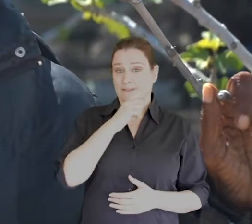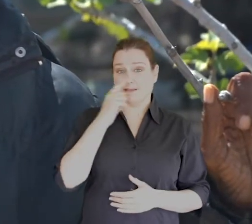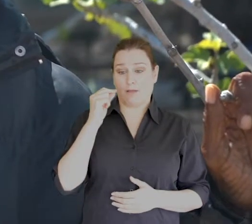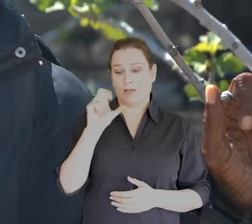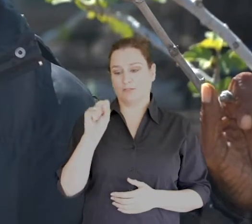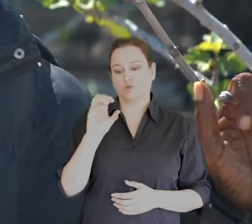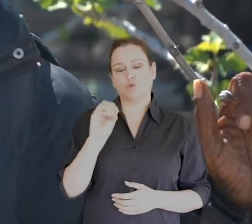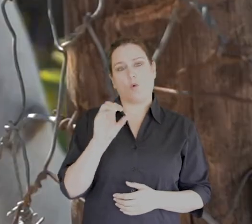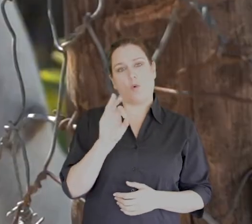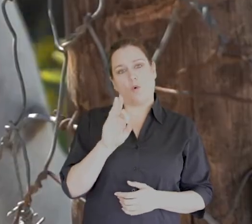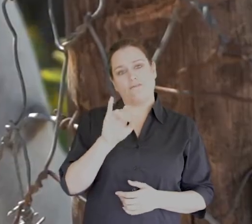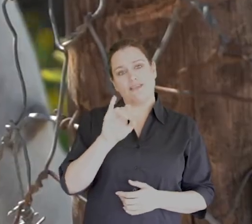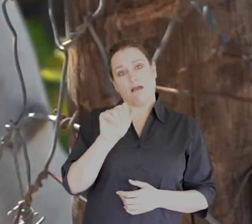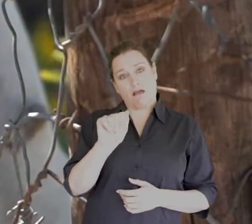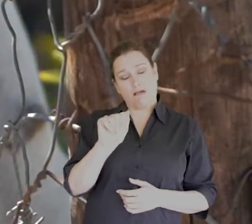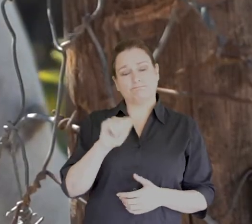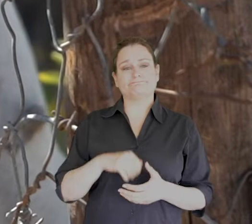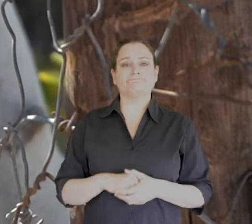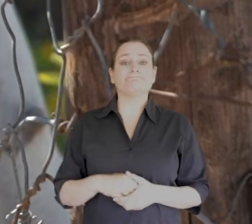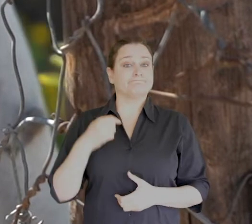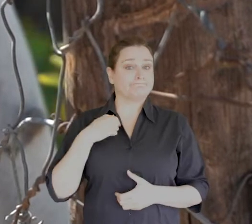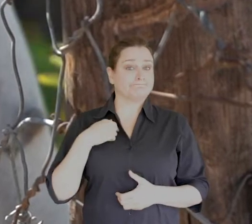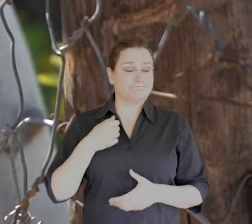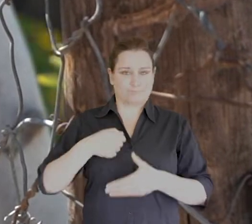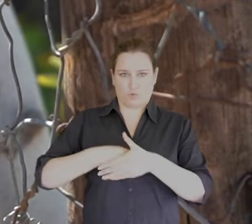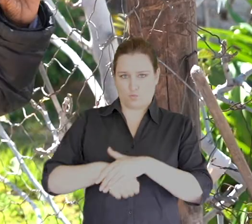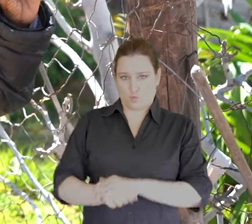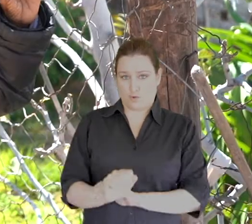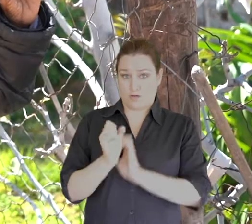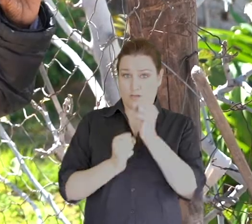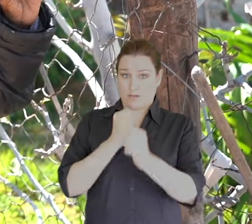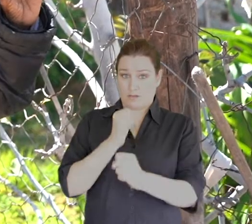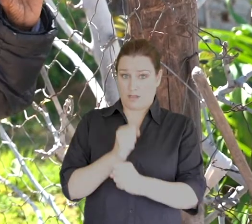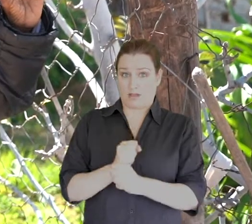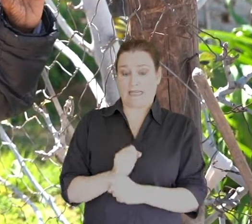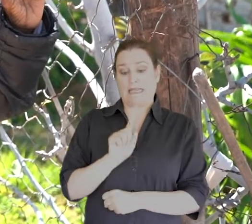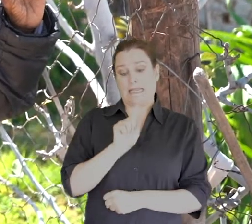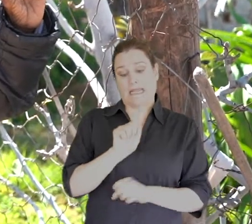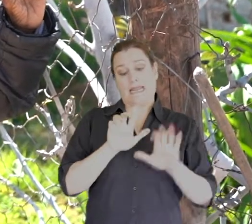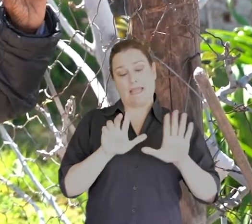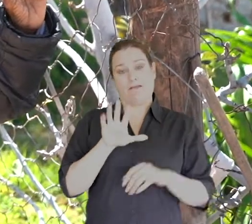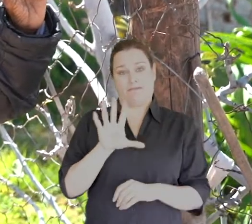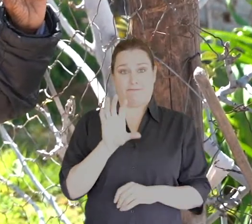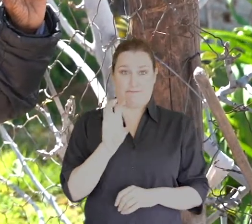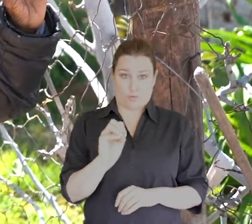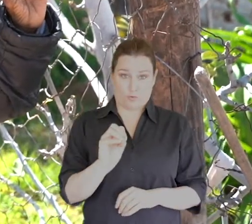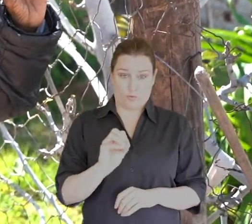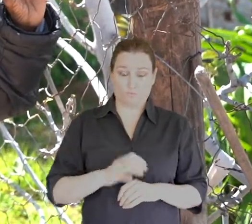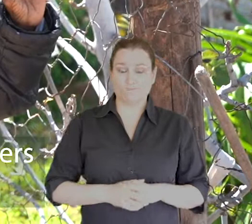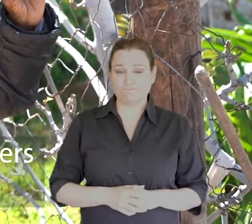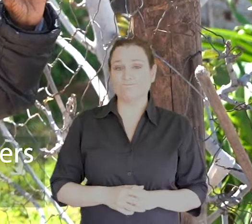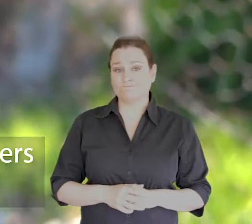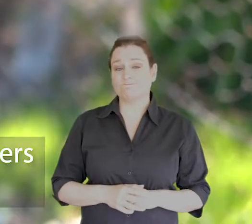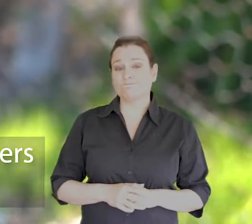My naam is Sophia Slaander. Ek is 13 Februarie 1950